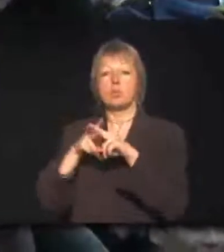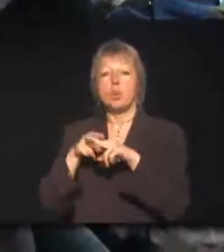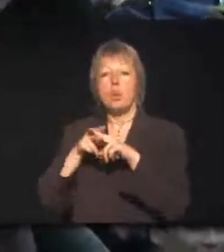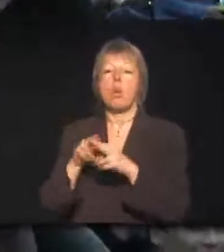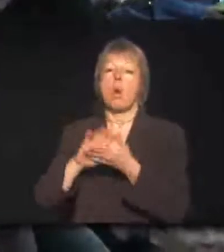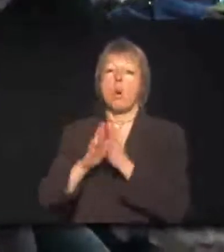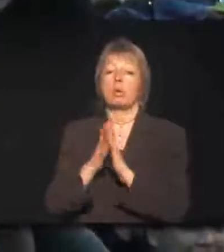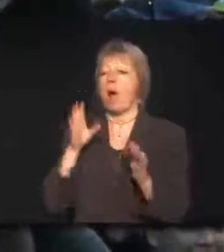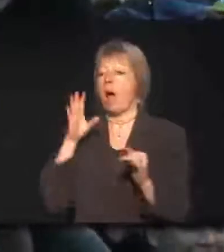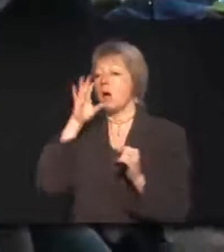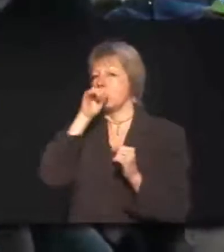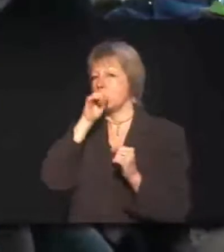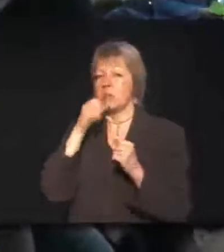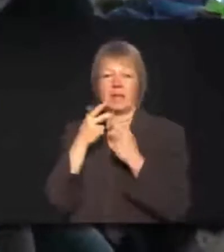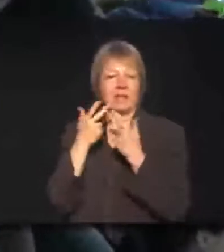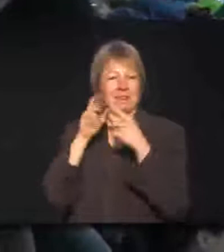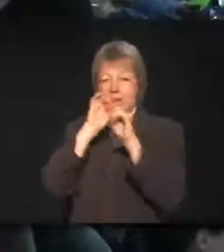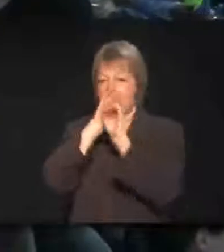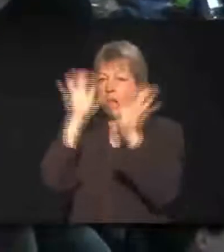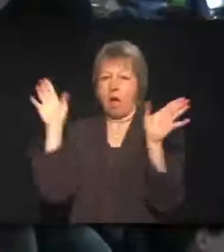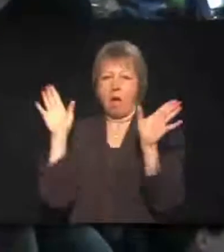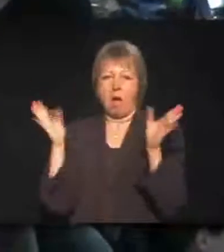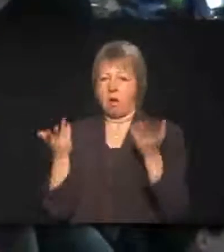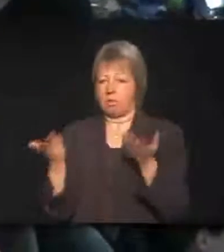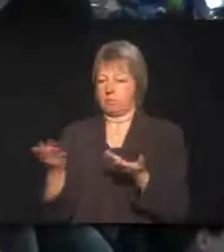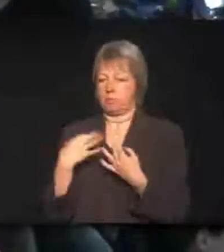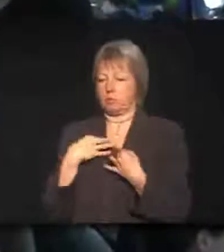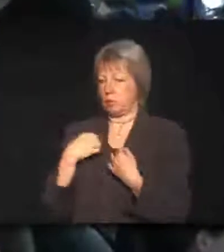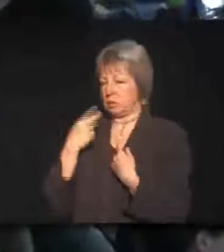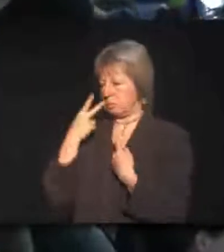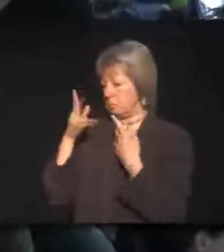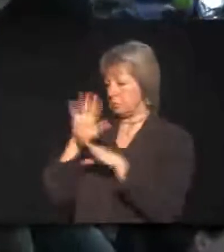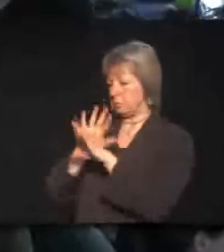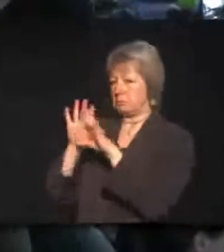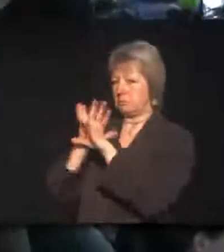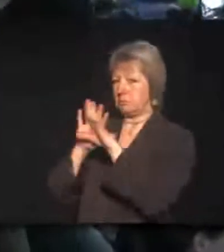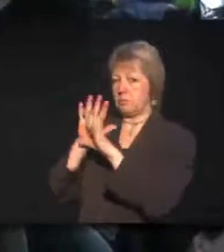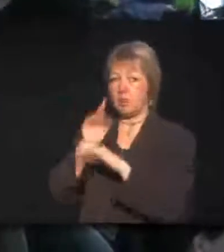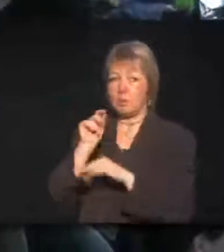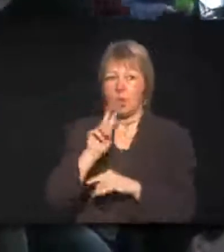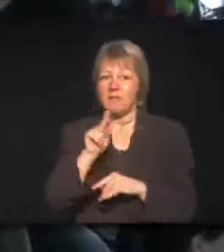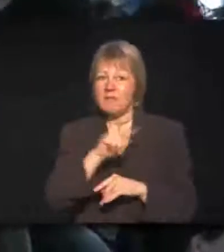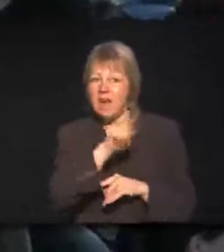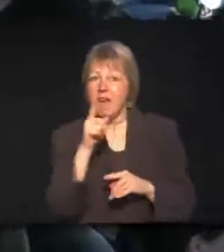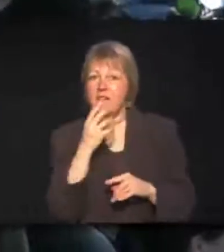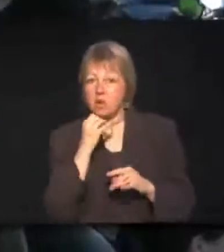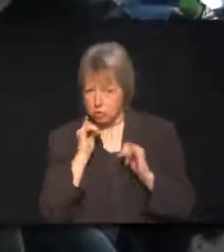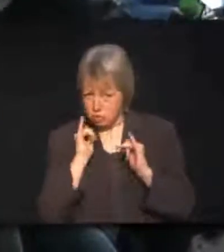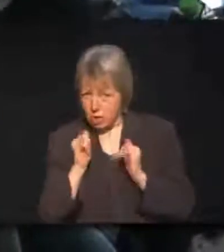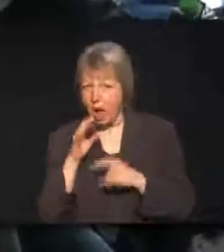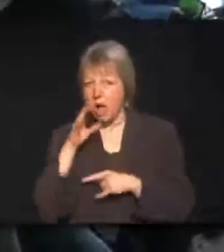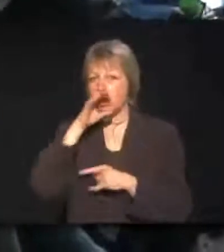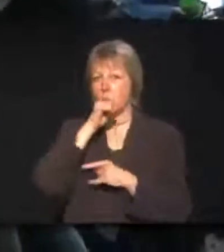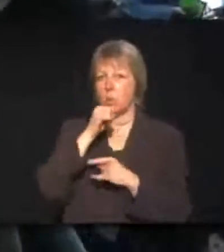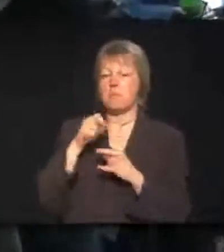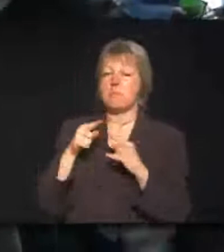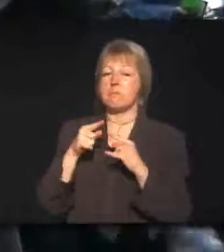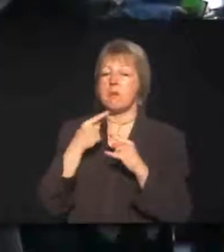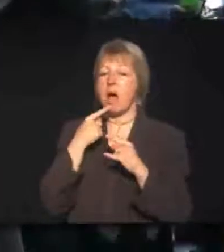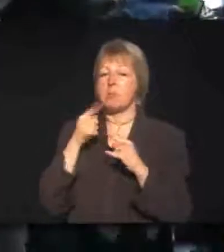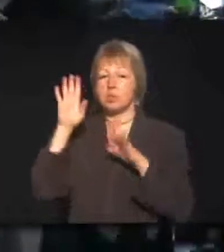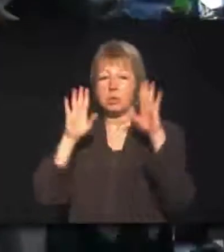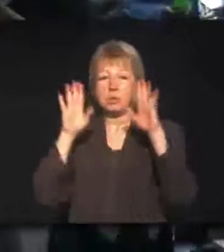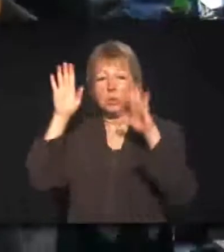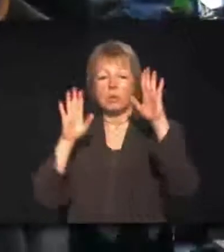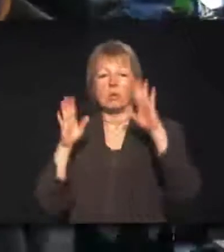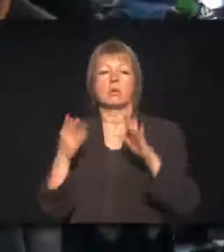ungeklärt jedenfalls für mich es sind für Leute die auf anonyme Abstimmung Welt legen ausschließlich aus drei ah die